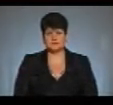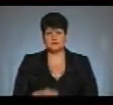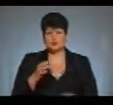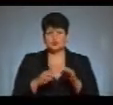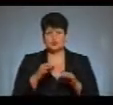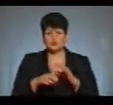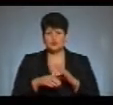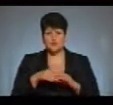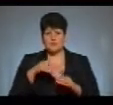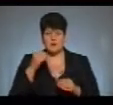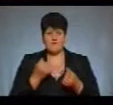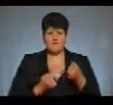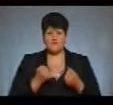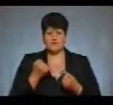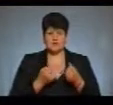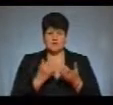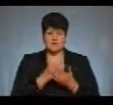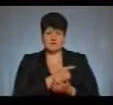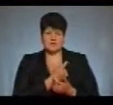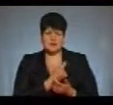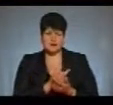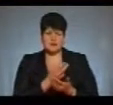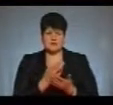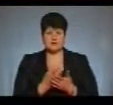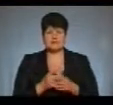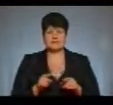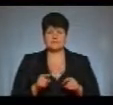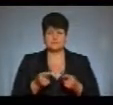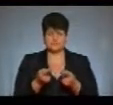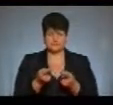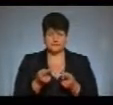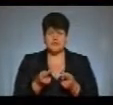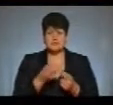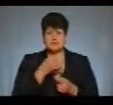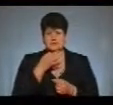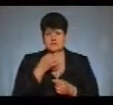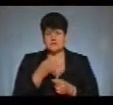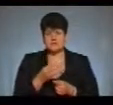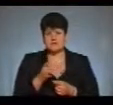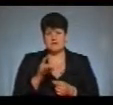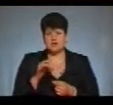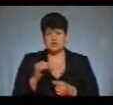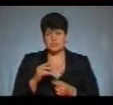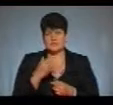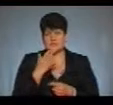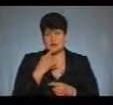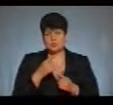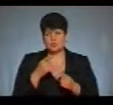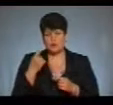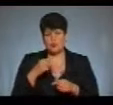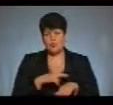водію Міцубіші, який знаходиться в лікарні, запобіжний захід – тримання під вартою, повідомив речник Нацполіції області Сергій